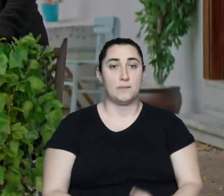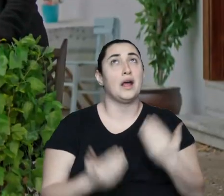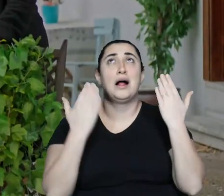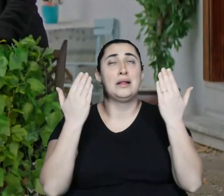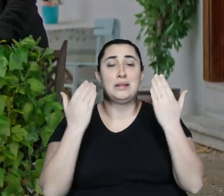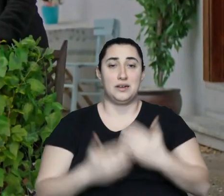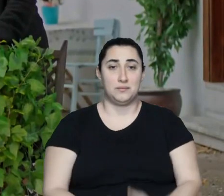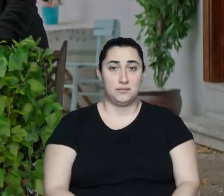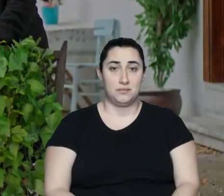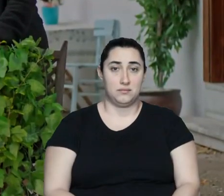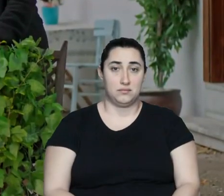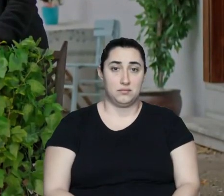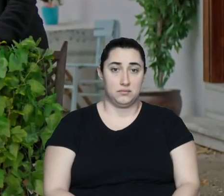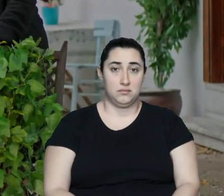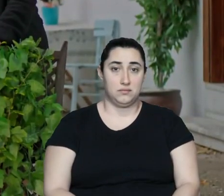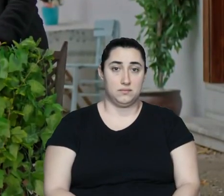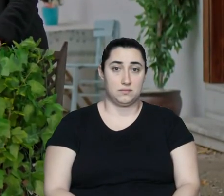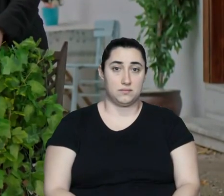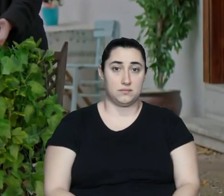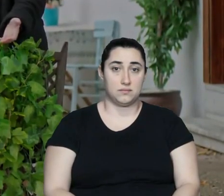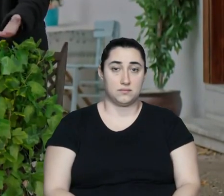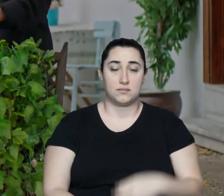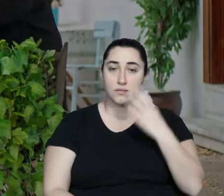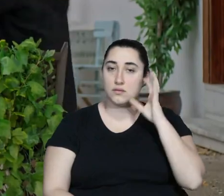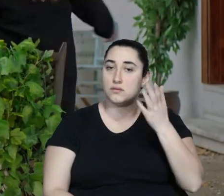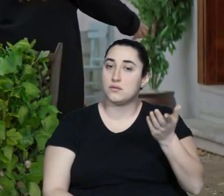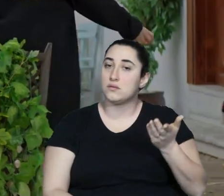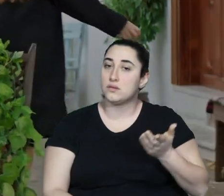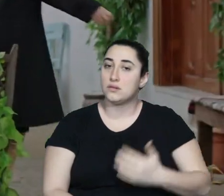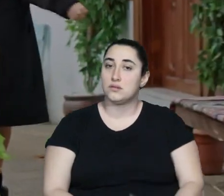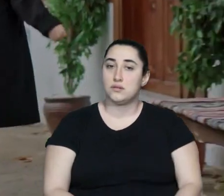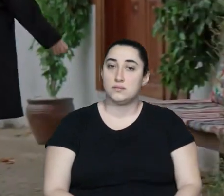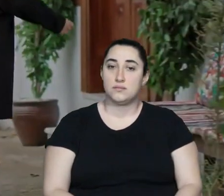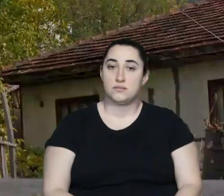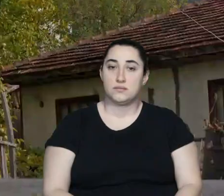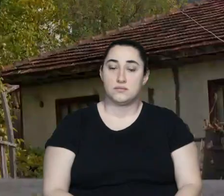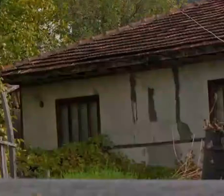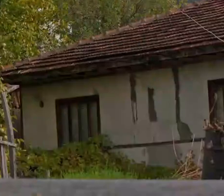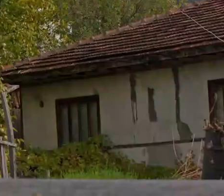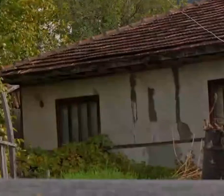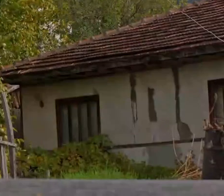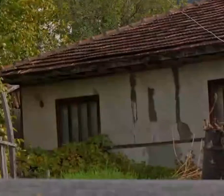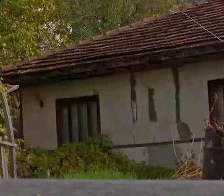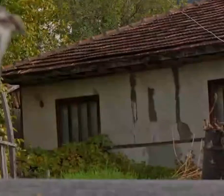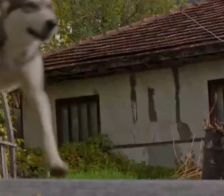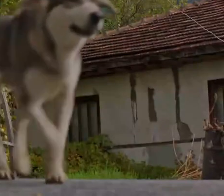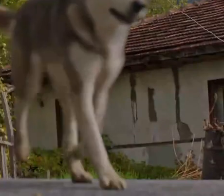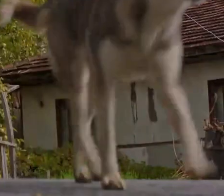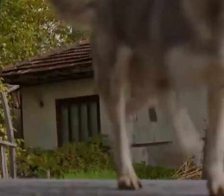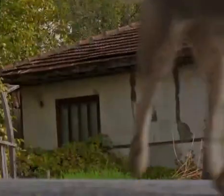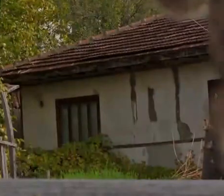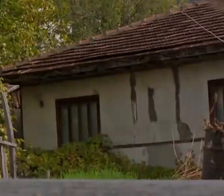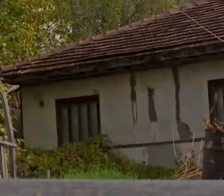Allah'ım. El açtı, dualar okuyarak koşuyor. Salak ya. İçeri koşturdu. Fatih'in sarı arabası